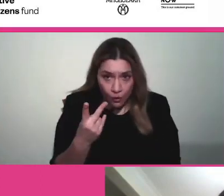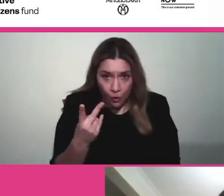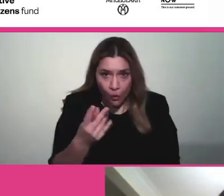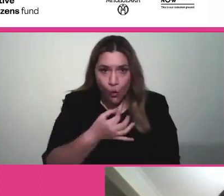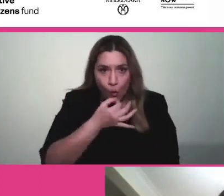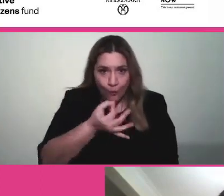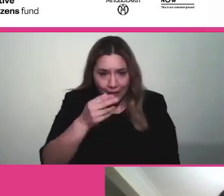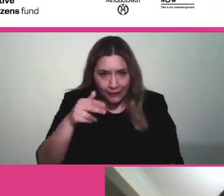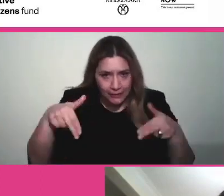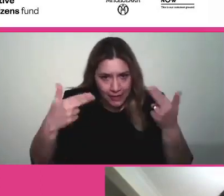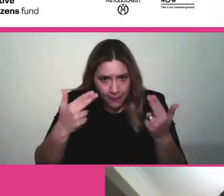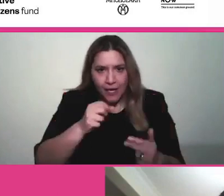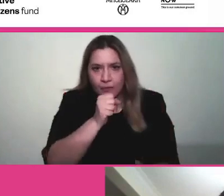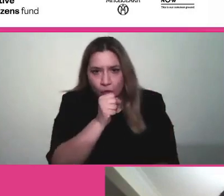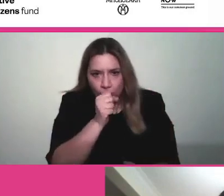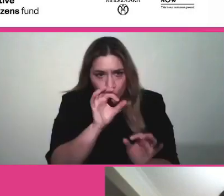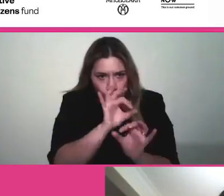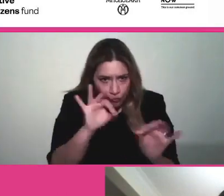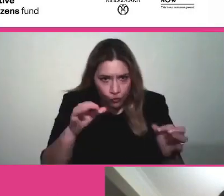ότι λειτουργεί.